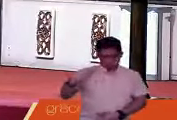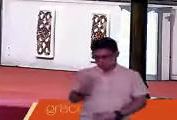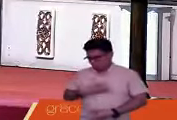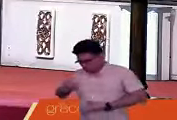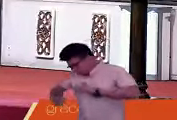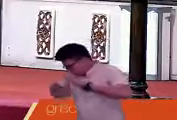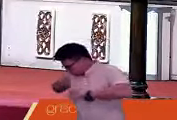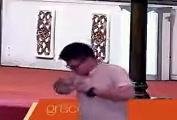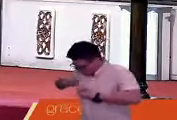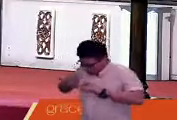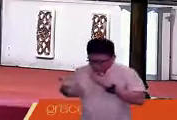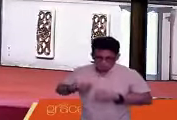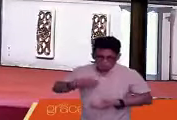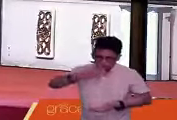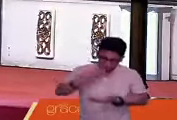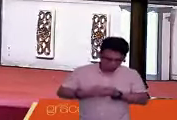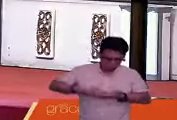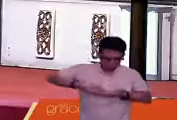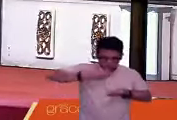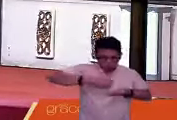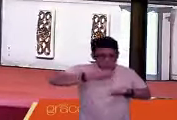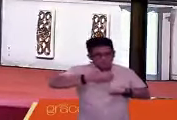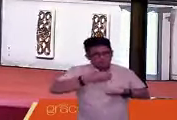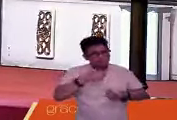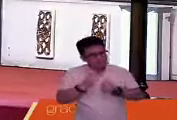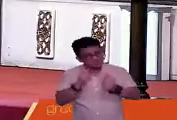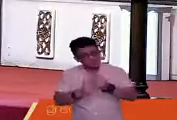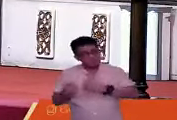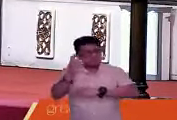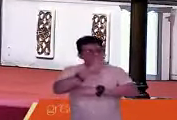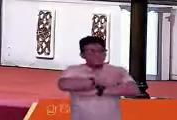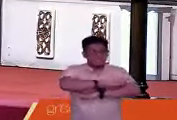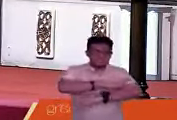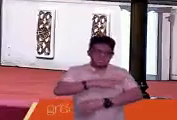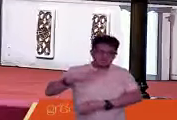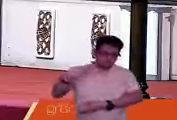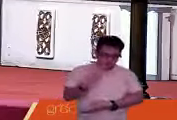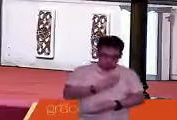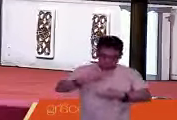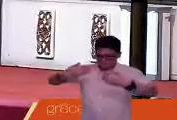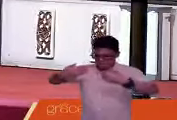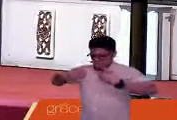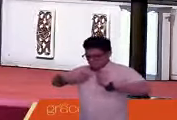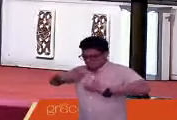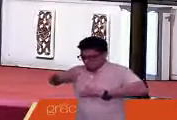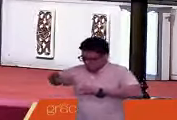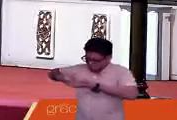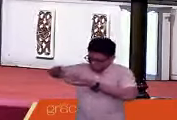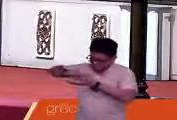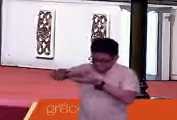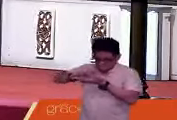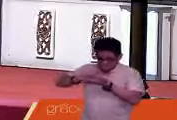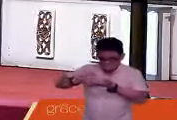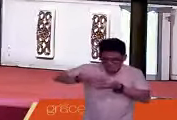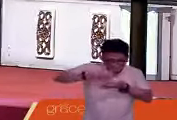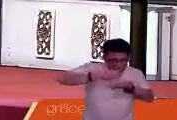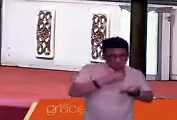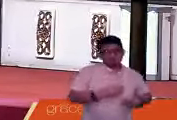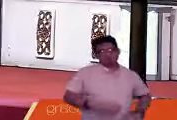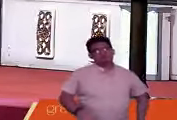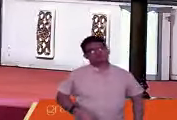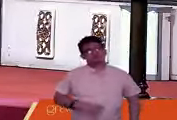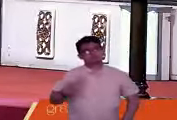Kauntag mga nindot nga pagkaon, mga kaigsunan, kada adlaw naakay mga vitamins, minerals,